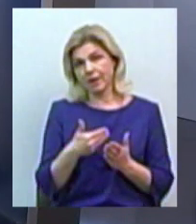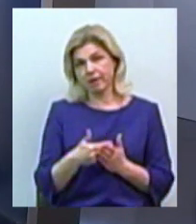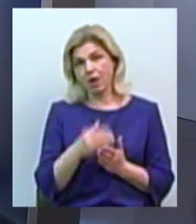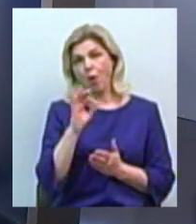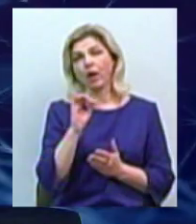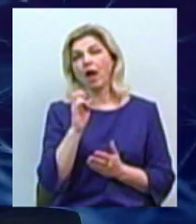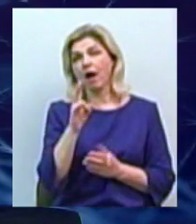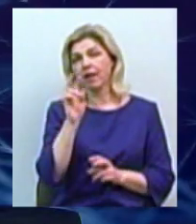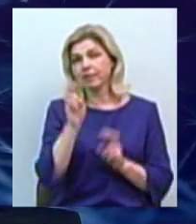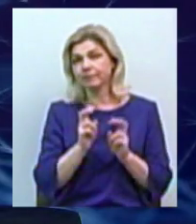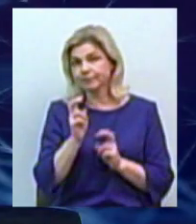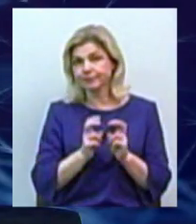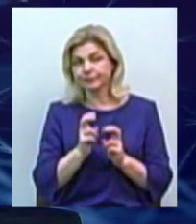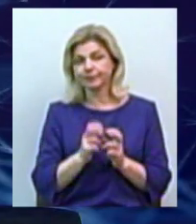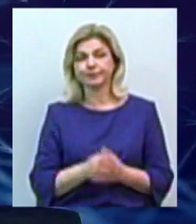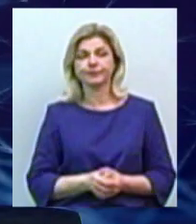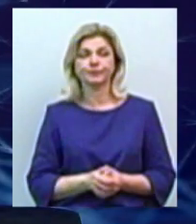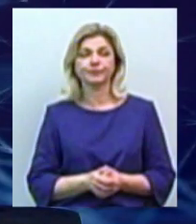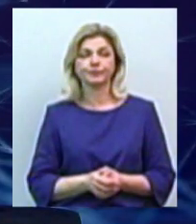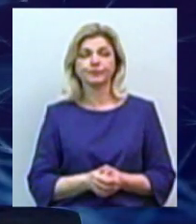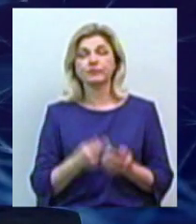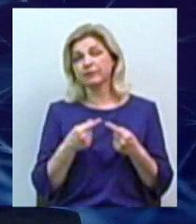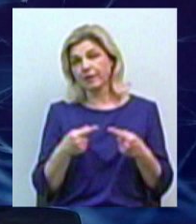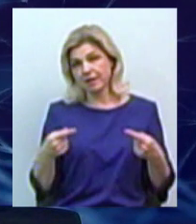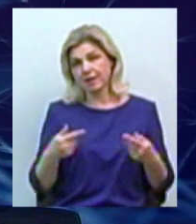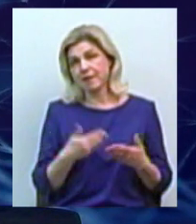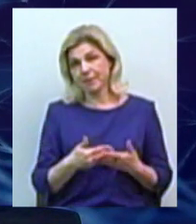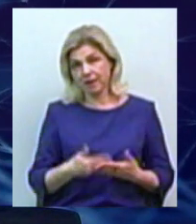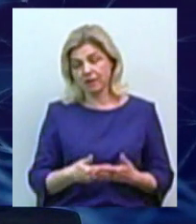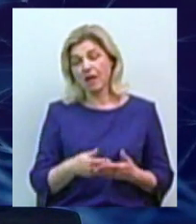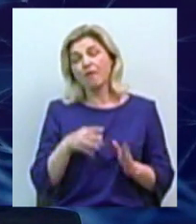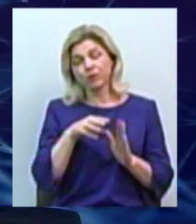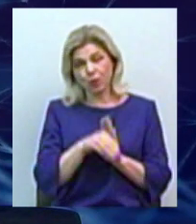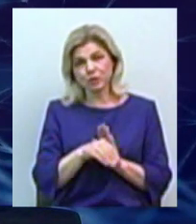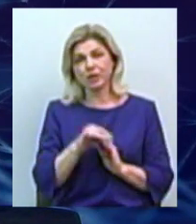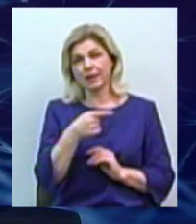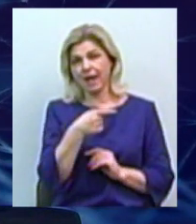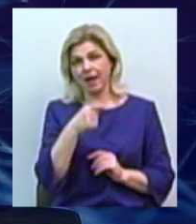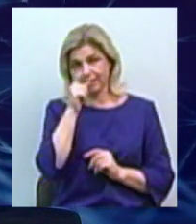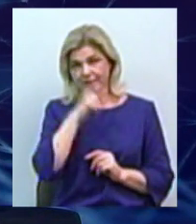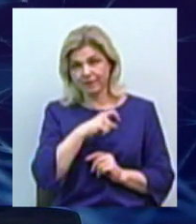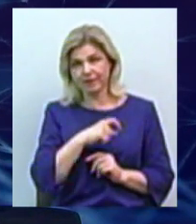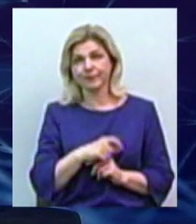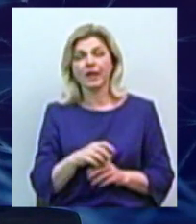Так, і тому тут різні приклади, в тому числі і негативні. Крім того,